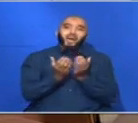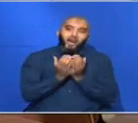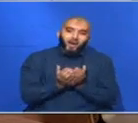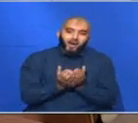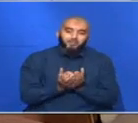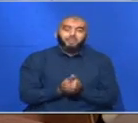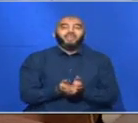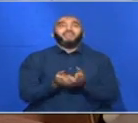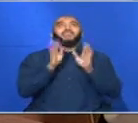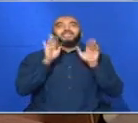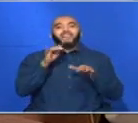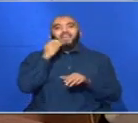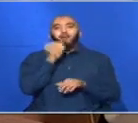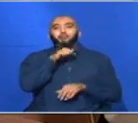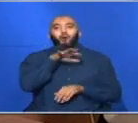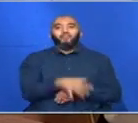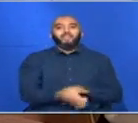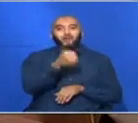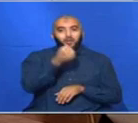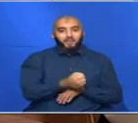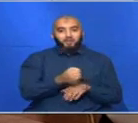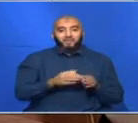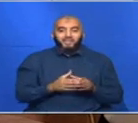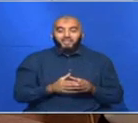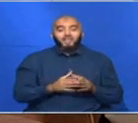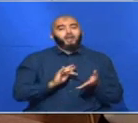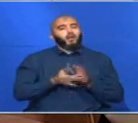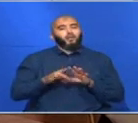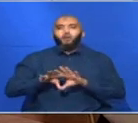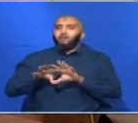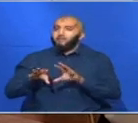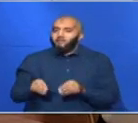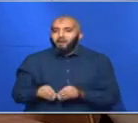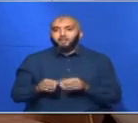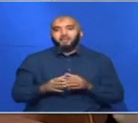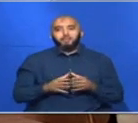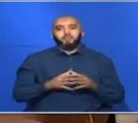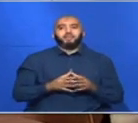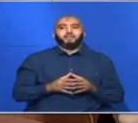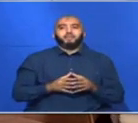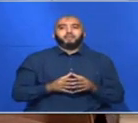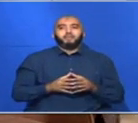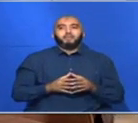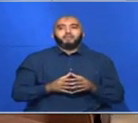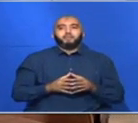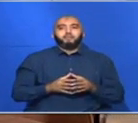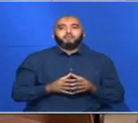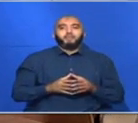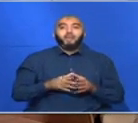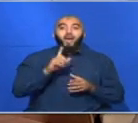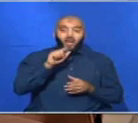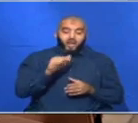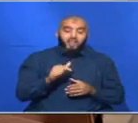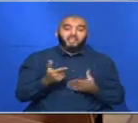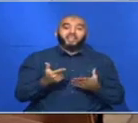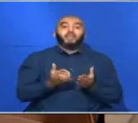بالحق والهادي الى صراطك المستقيم وعلى اله حق قدره ومقداره العظيم فلعلكم تلاحظون